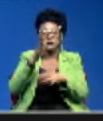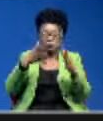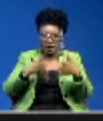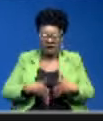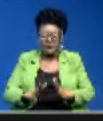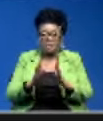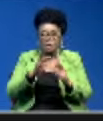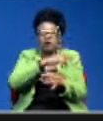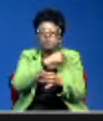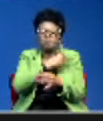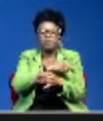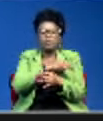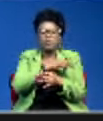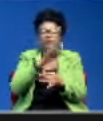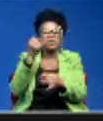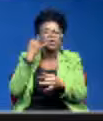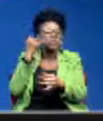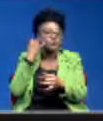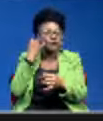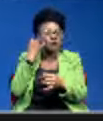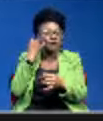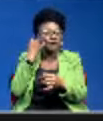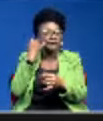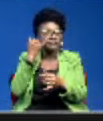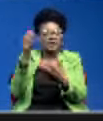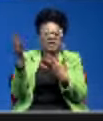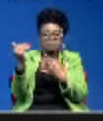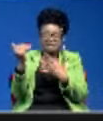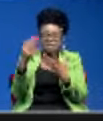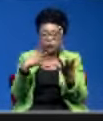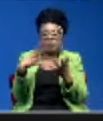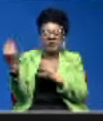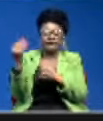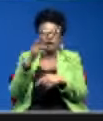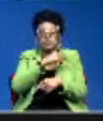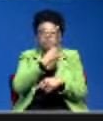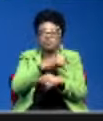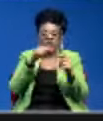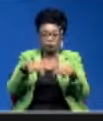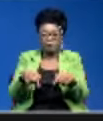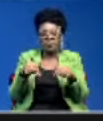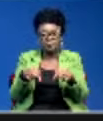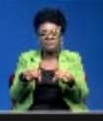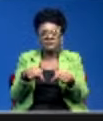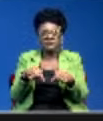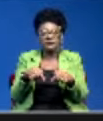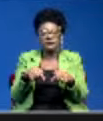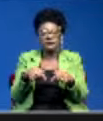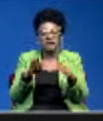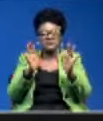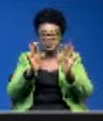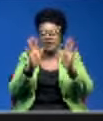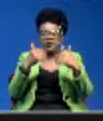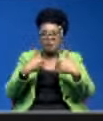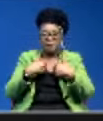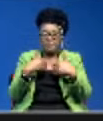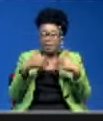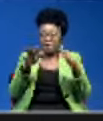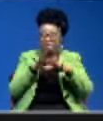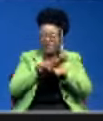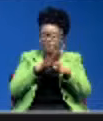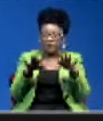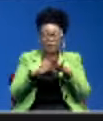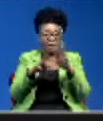hospitali hii ya rufaa ya Nakuru na walitarajiwa kuondoka hospitalini hii leo. Walikuwa wamejihami na stakabadhi zote